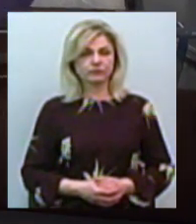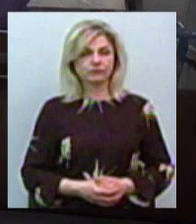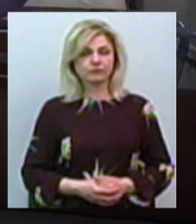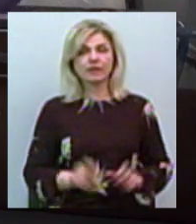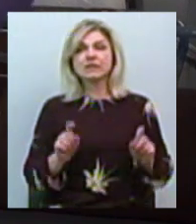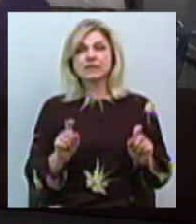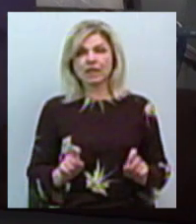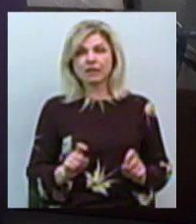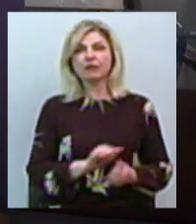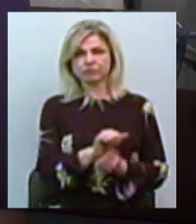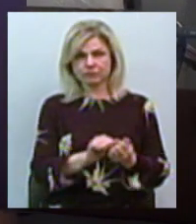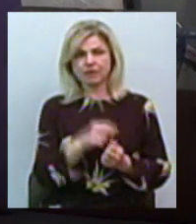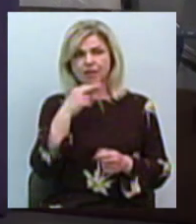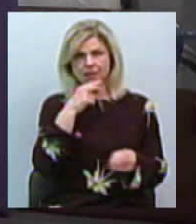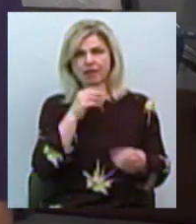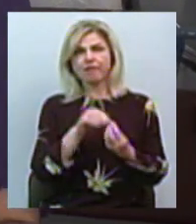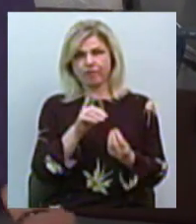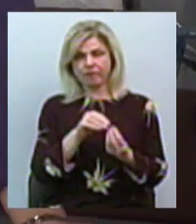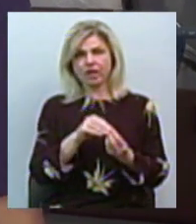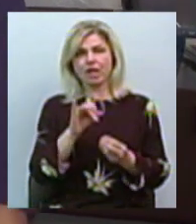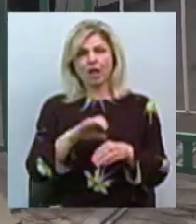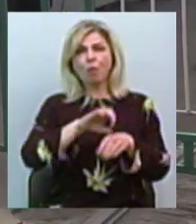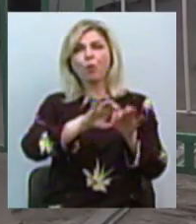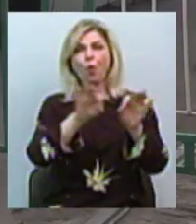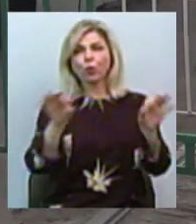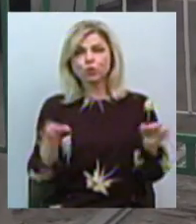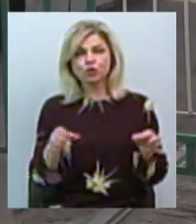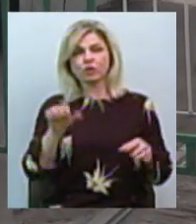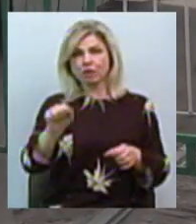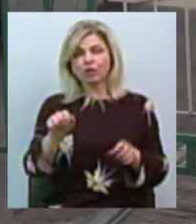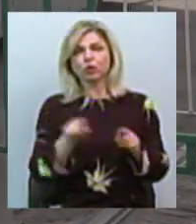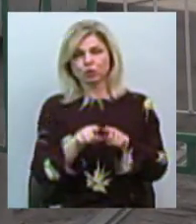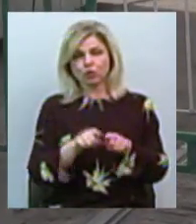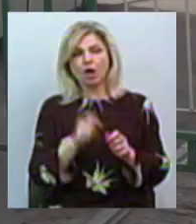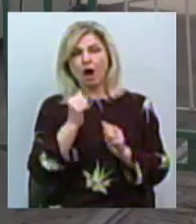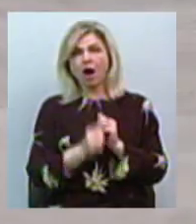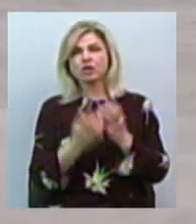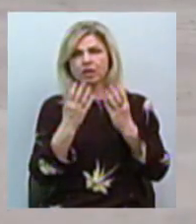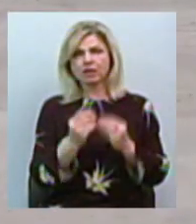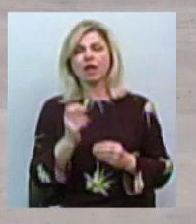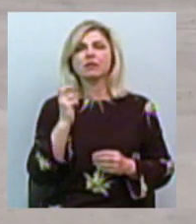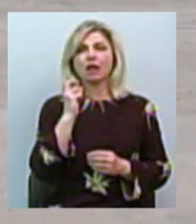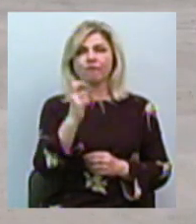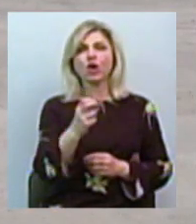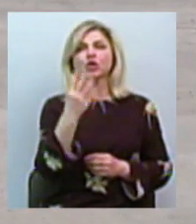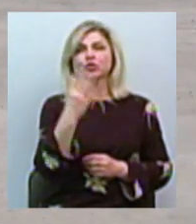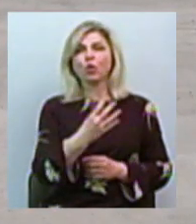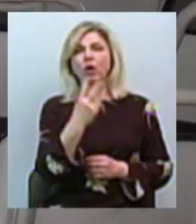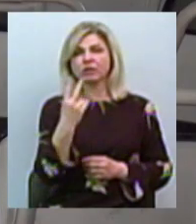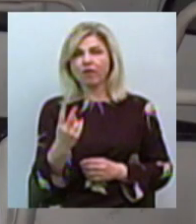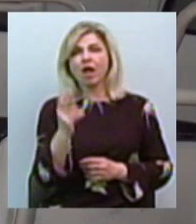Сидіння ми миємо цим же розчином, поручні миємо і все інше. Щодня на лінію виходять 42 трамваї та 43